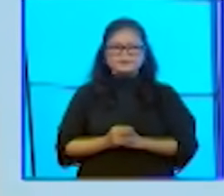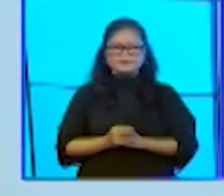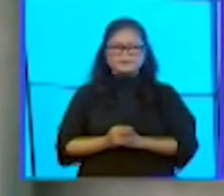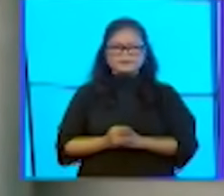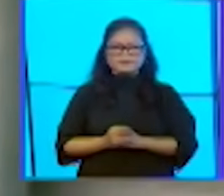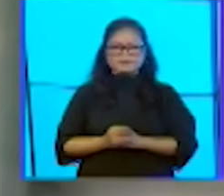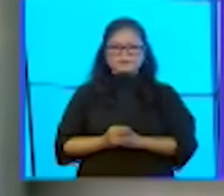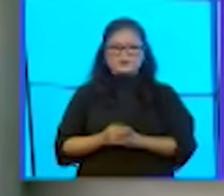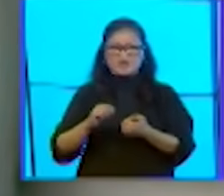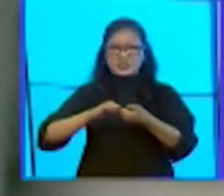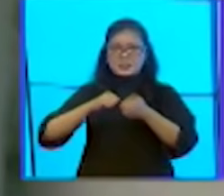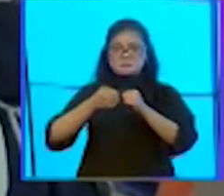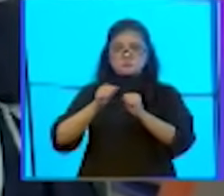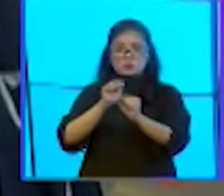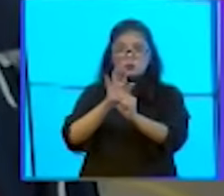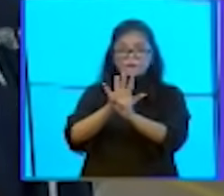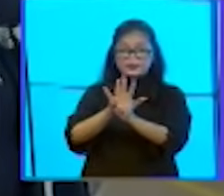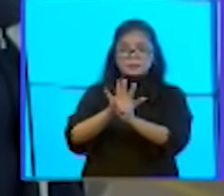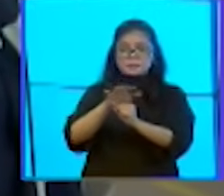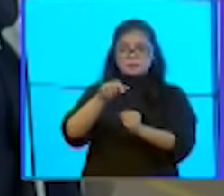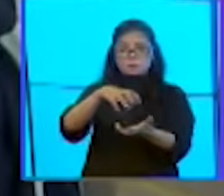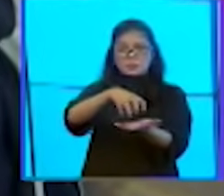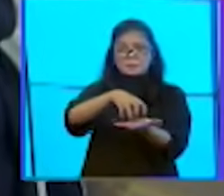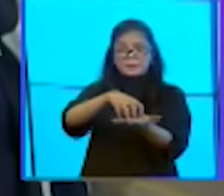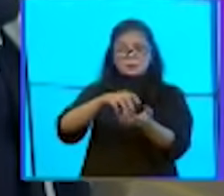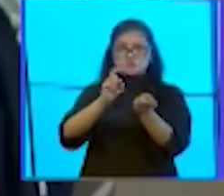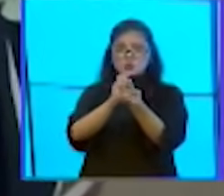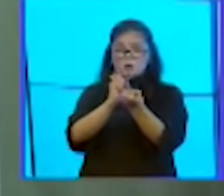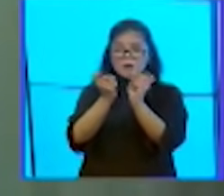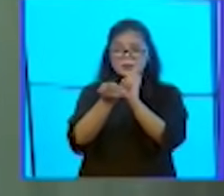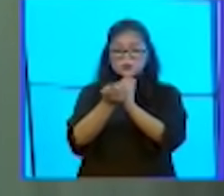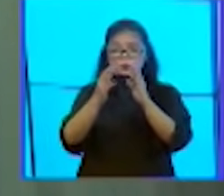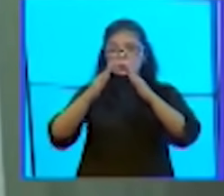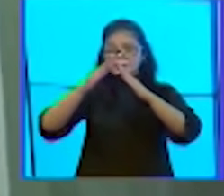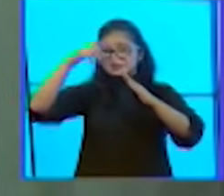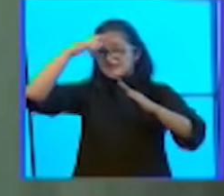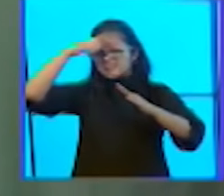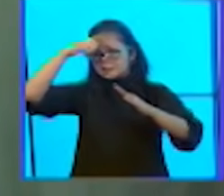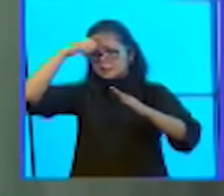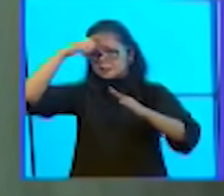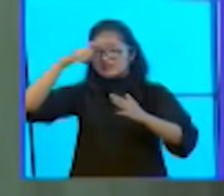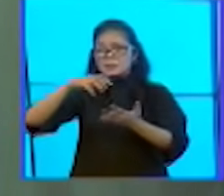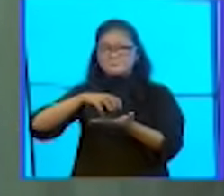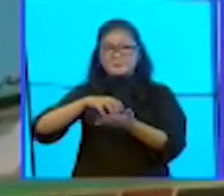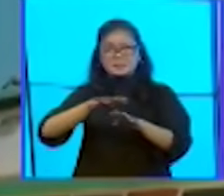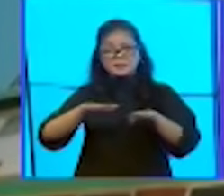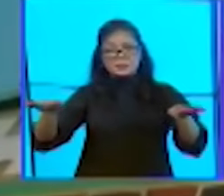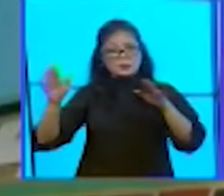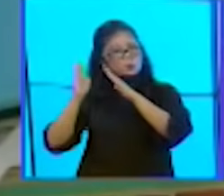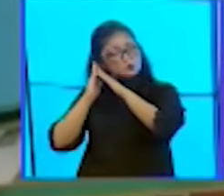Melonjaknya kasus positif COVID-19 di Sidoarjo, Jawa Timur membuat jumlah tempat tidur di rumah sakit rujukan terus berkurang, bahkan telah terisi